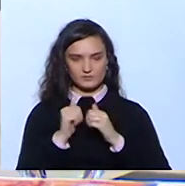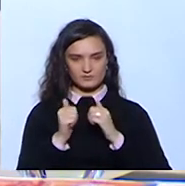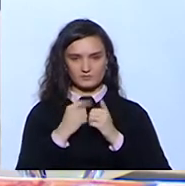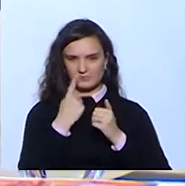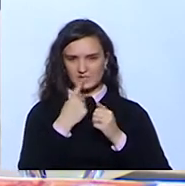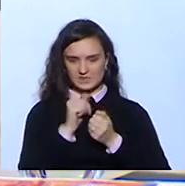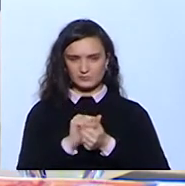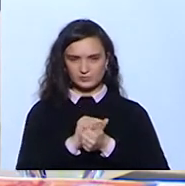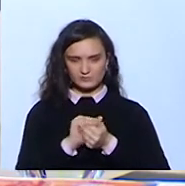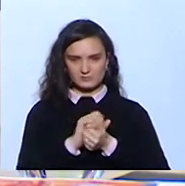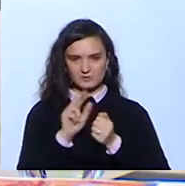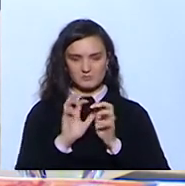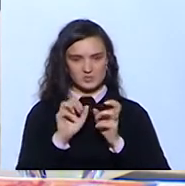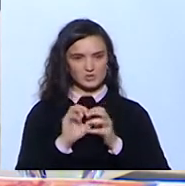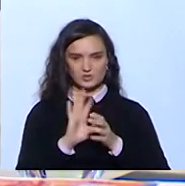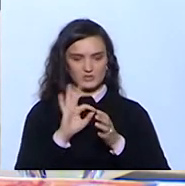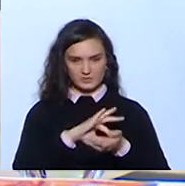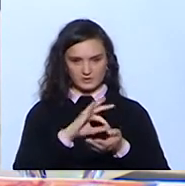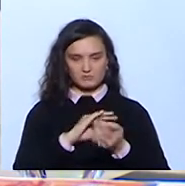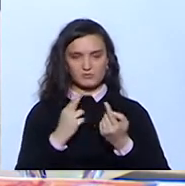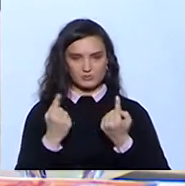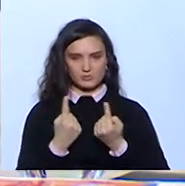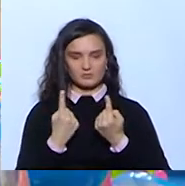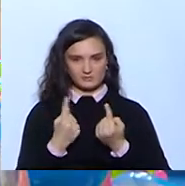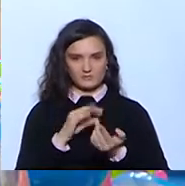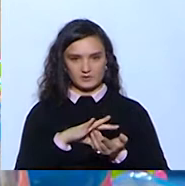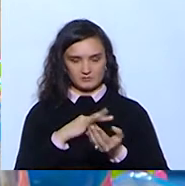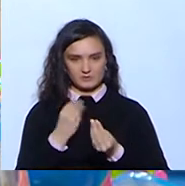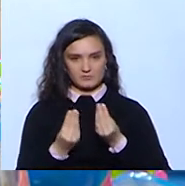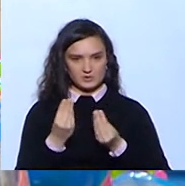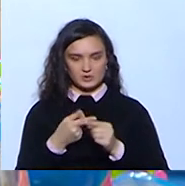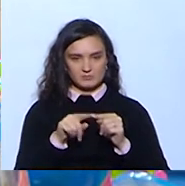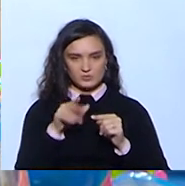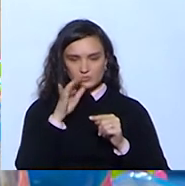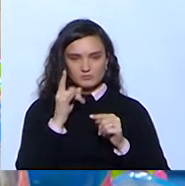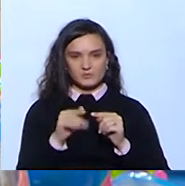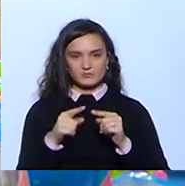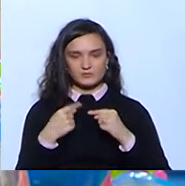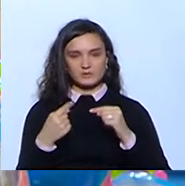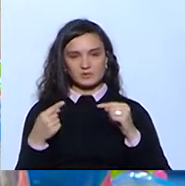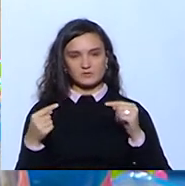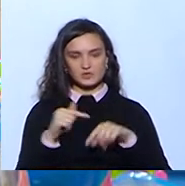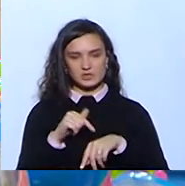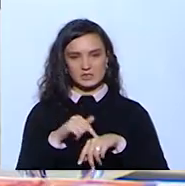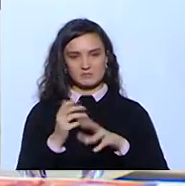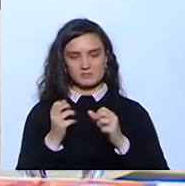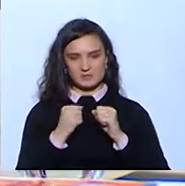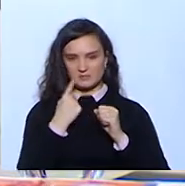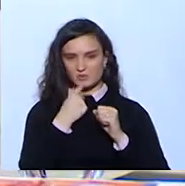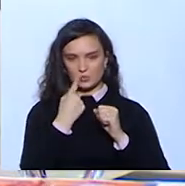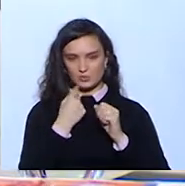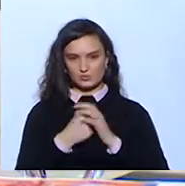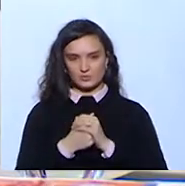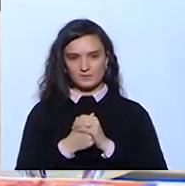პირის დამუშავებას და მასაჟს არ ვიყენებთ, ვიყენებთ ბუნებრივად თამაშს, რის დროსაც ბავშვი სხვადასხვა შეგრძნებებს იღებს პირის